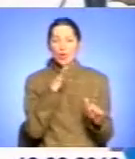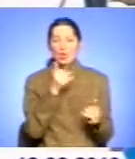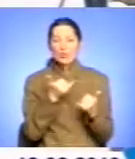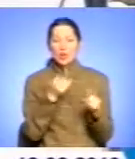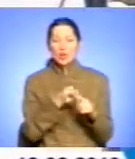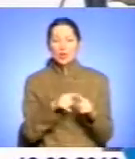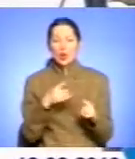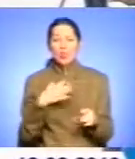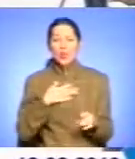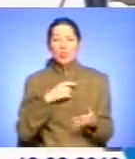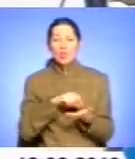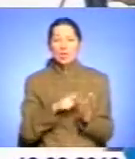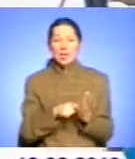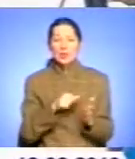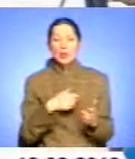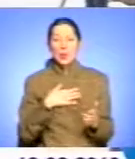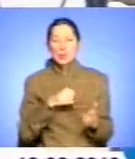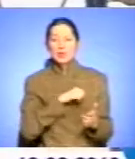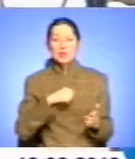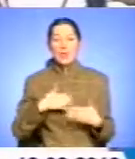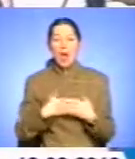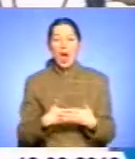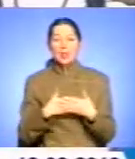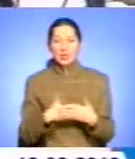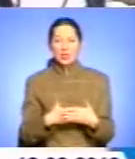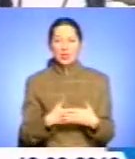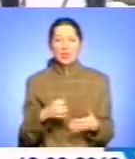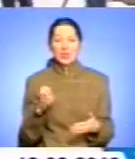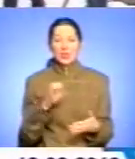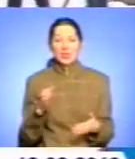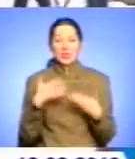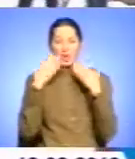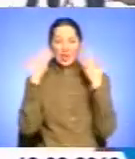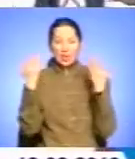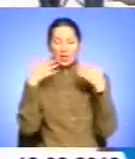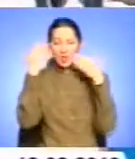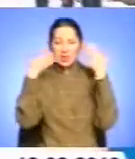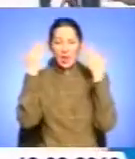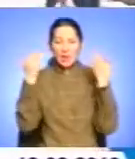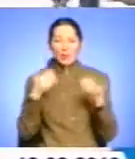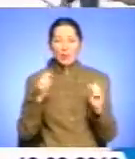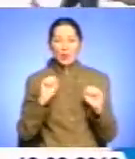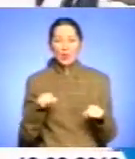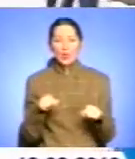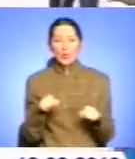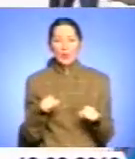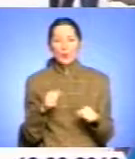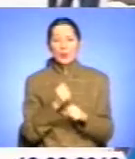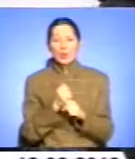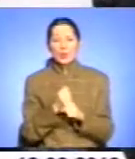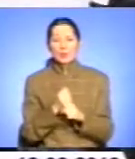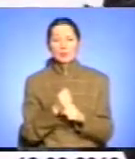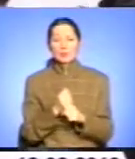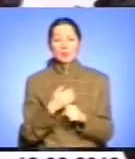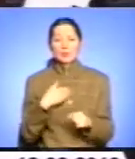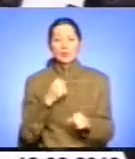класи, ми самі активні, напевно, і свіжі ідеї, тому можемо працювати.